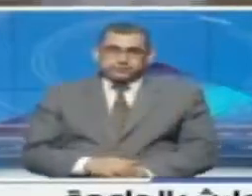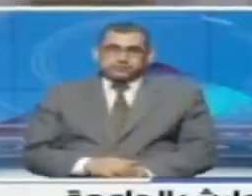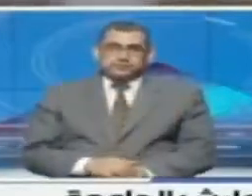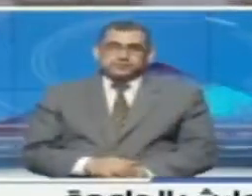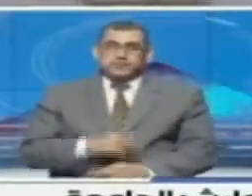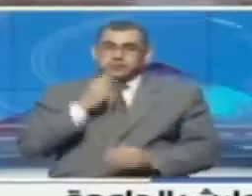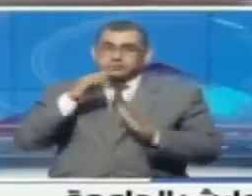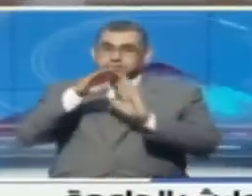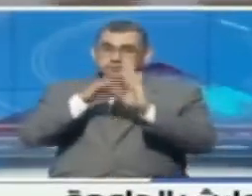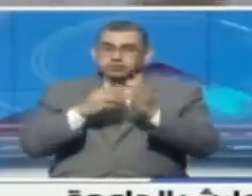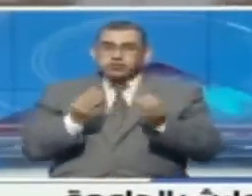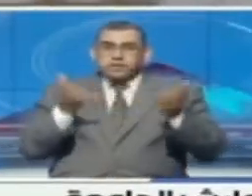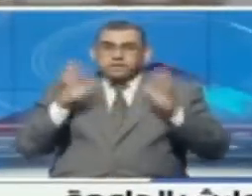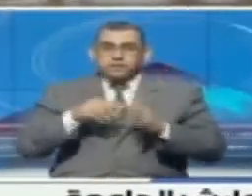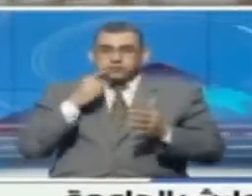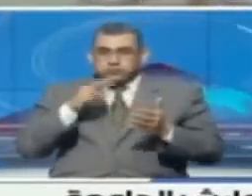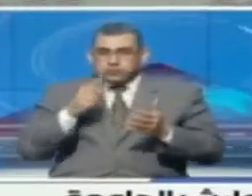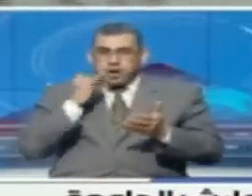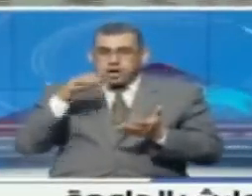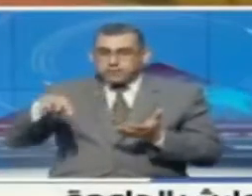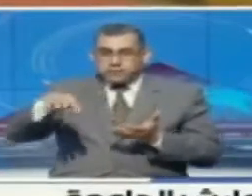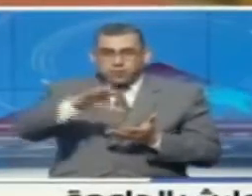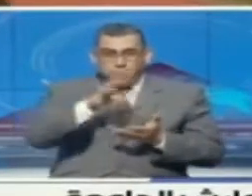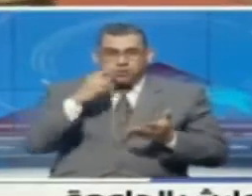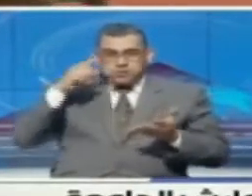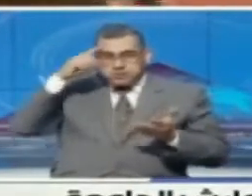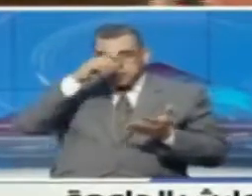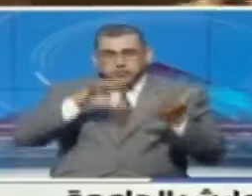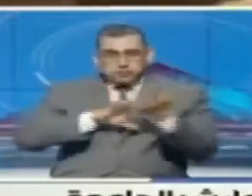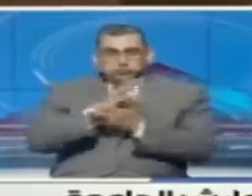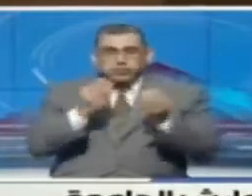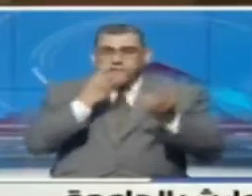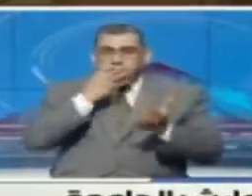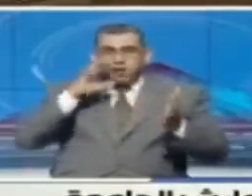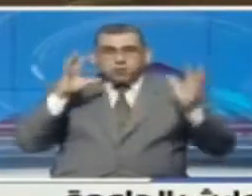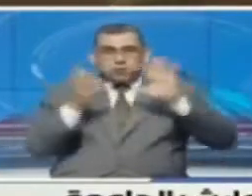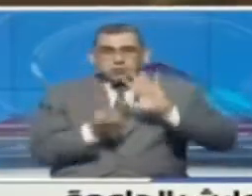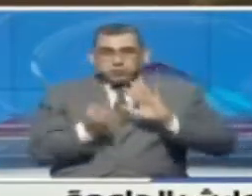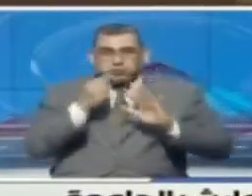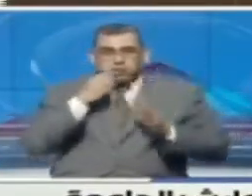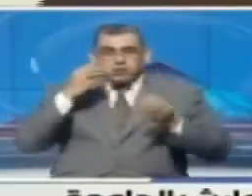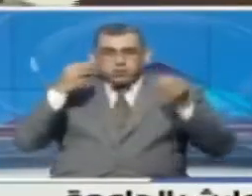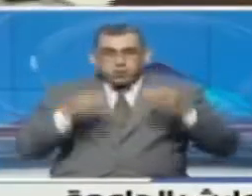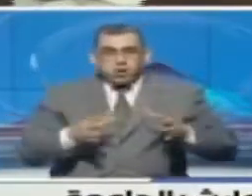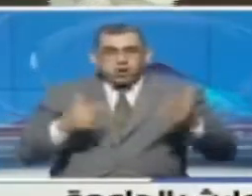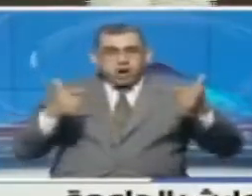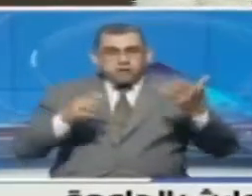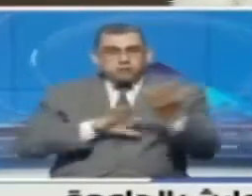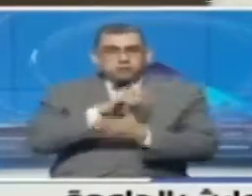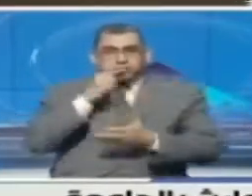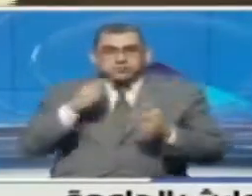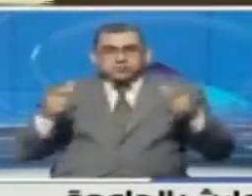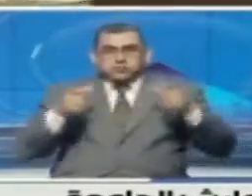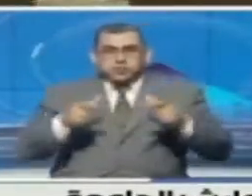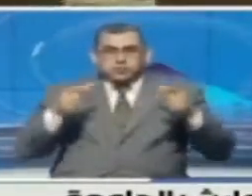في ظل تداعيات كبيرة تواجه المنطقة العربية من تغيرات مناخية وبيئية وكوارث، انطلقت أعمال الدورة الثالثة